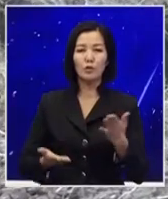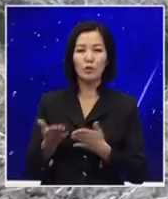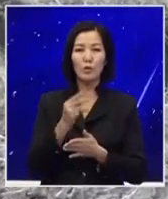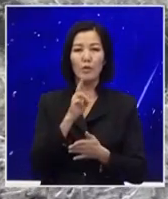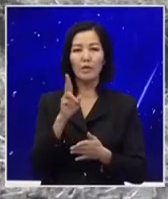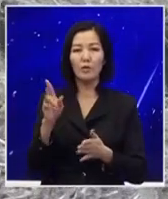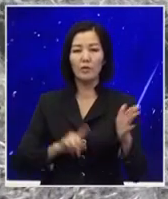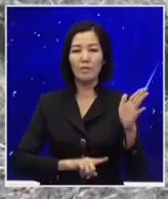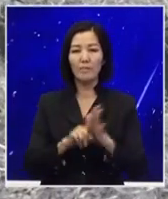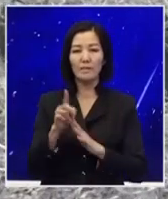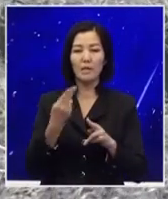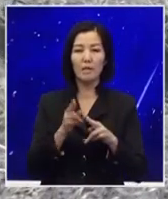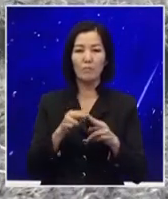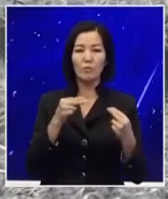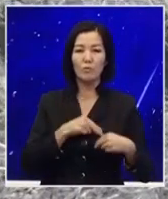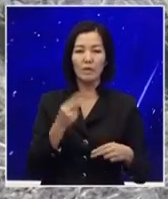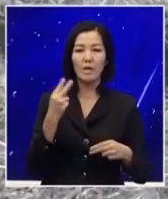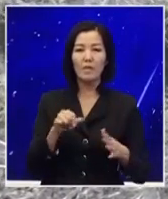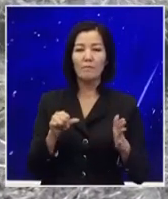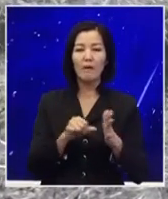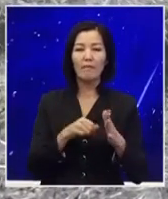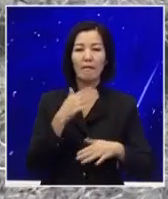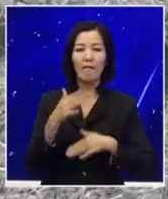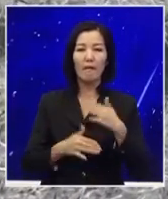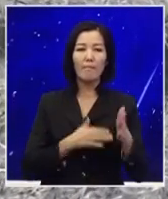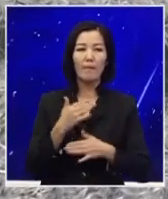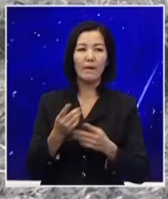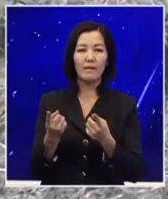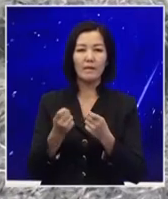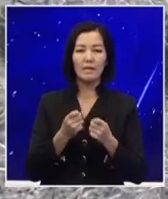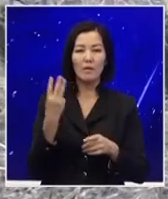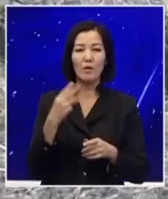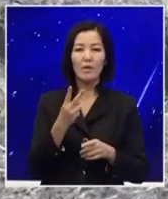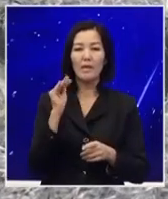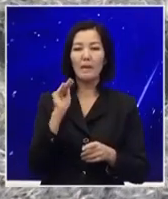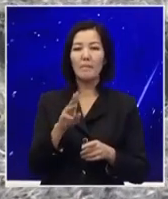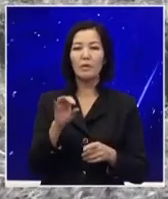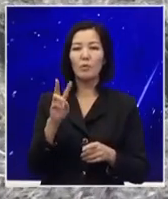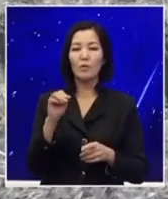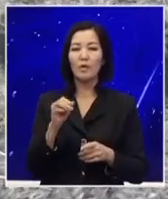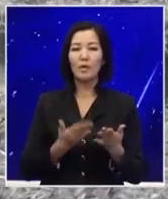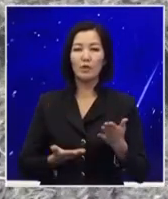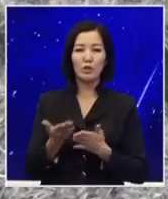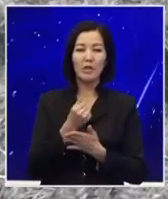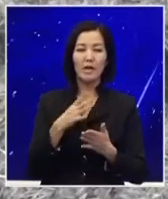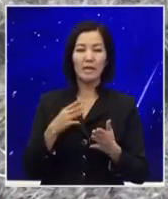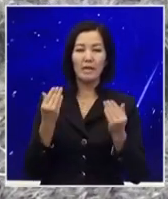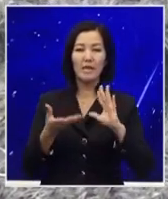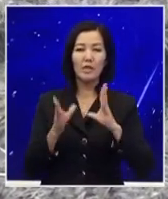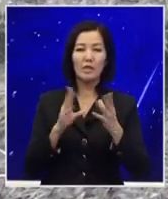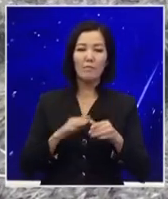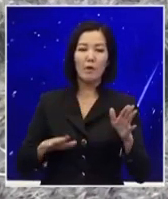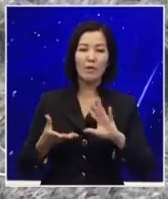бастап жүргізіліп жатыр. Бұл жұмыстарға 26 комбайн тартылып, қамбаға 32 мың тоннаға жуық астық түскен. Ал жалпы